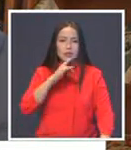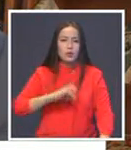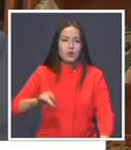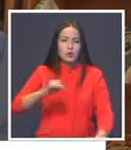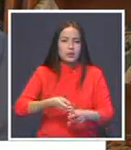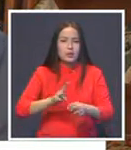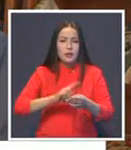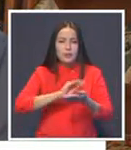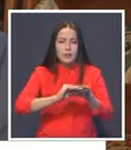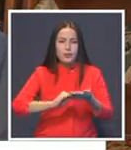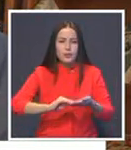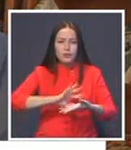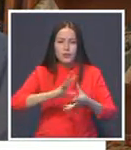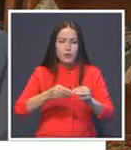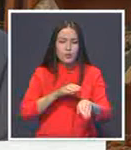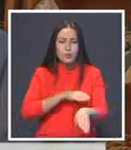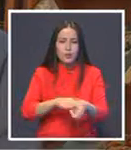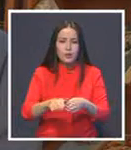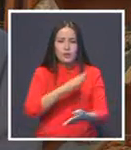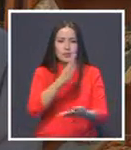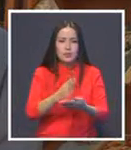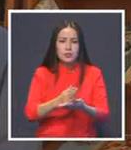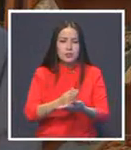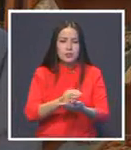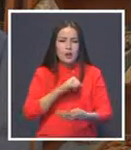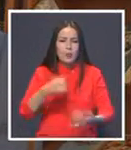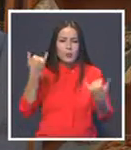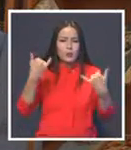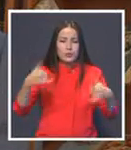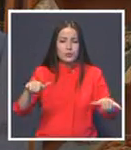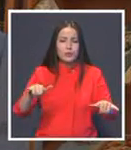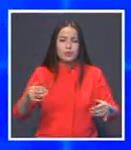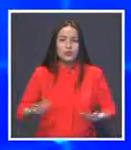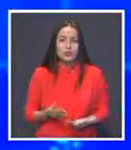жазып, бұл қандай ғажап дүние болғанын соны жеткізе білген.